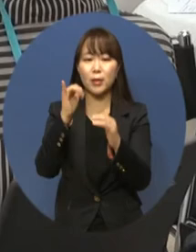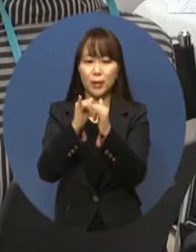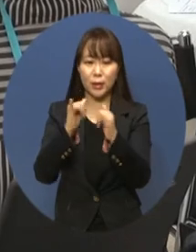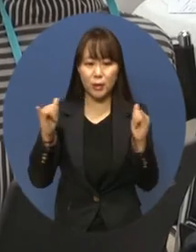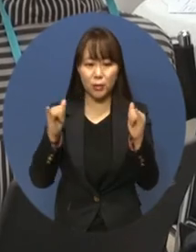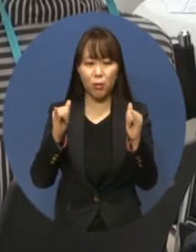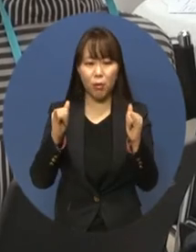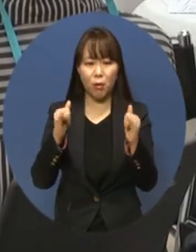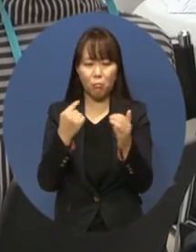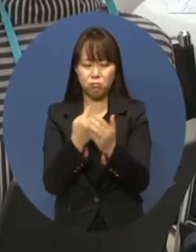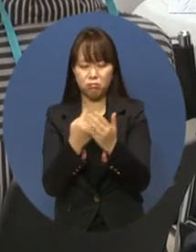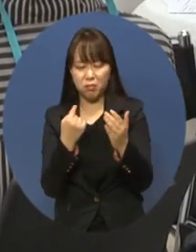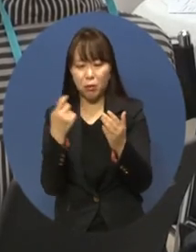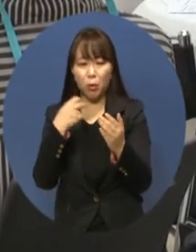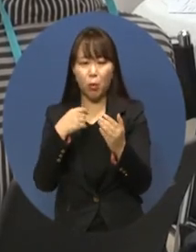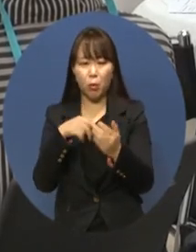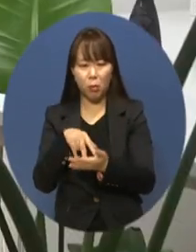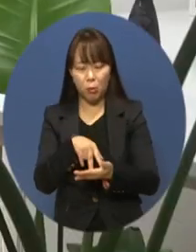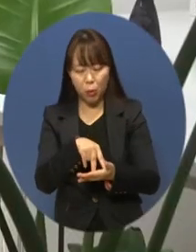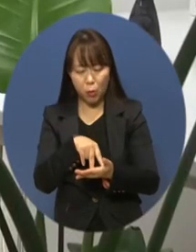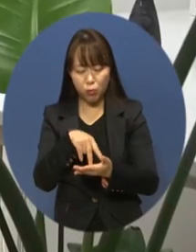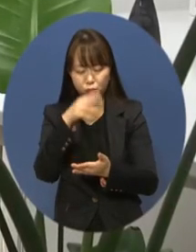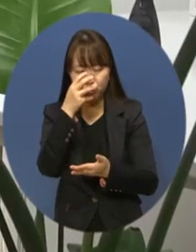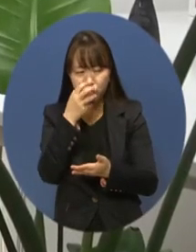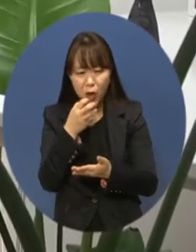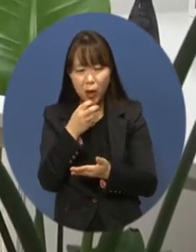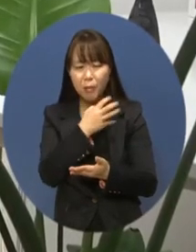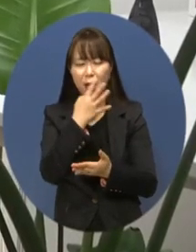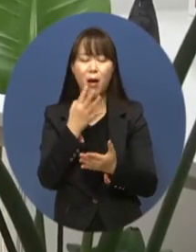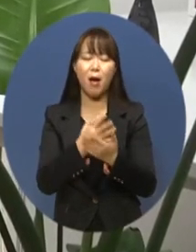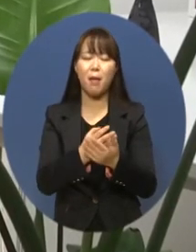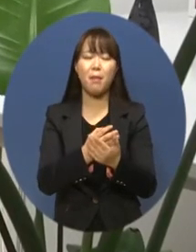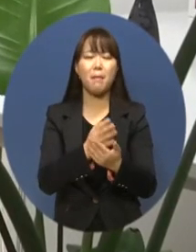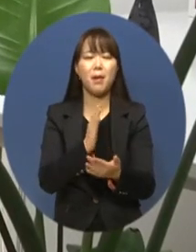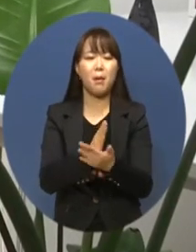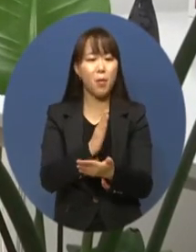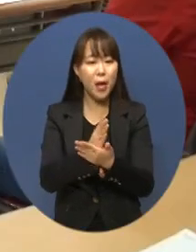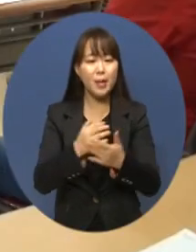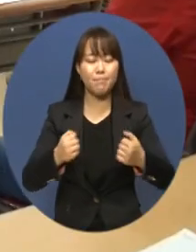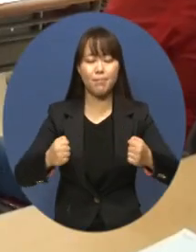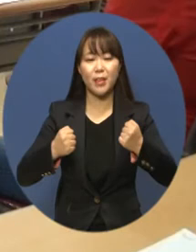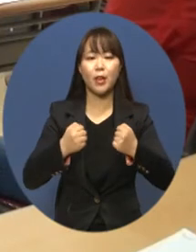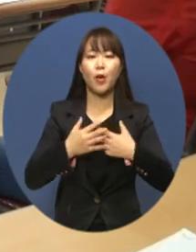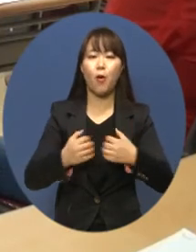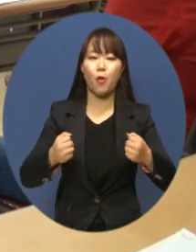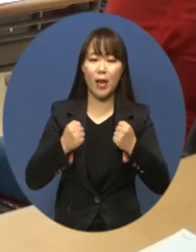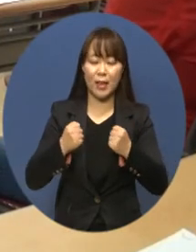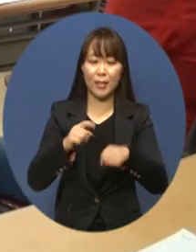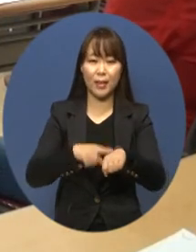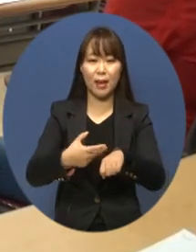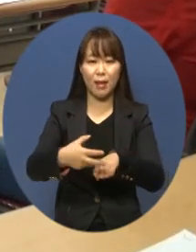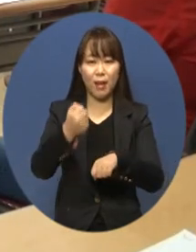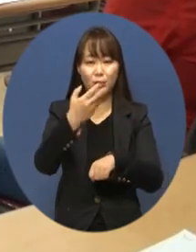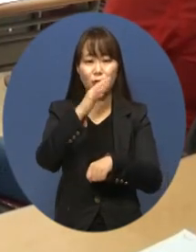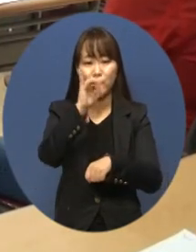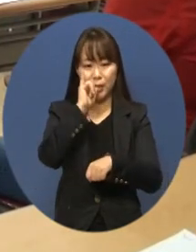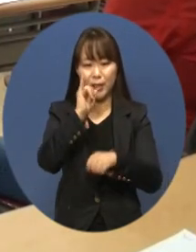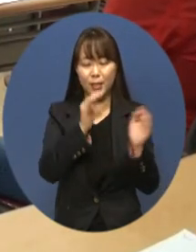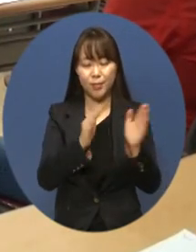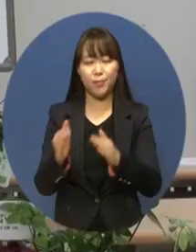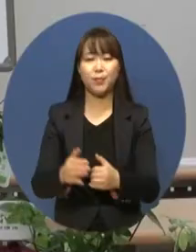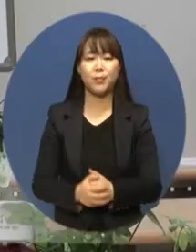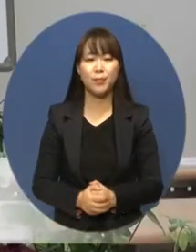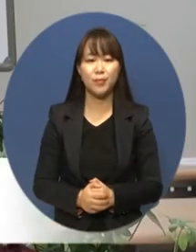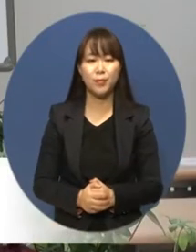어르신들이 소외감, 고독감, 우울감을 떨쳐버리고 활력 있고 건강한 시간을 보낼 수 있도록